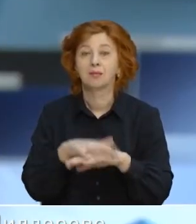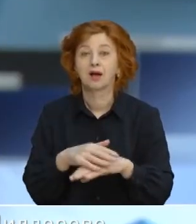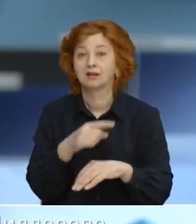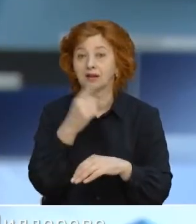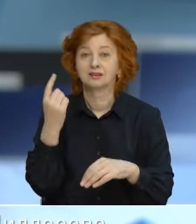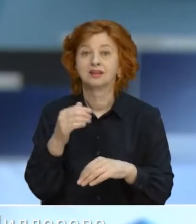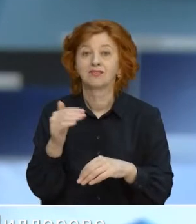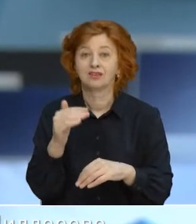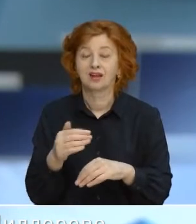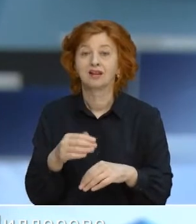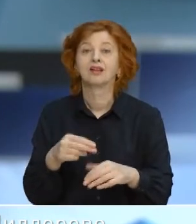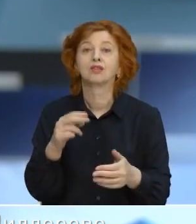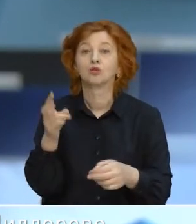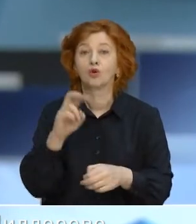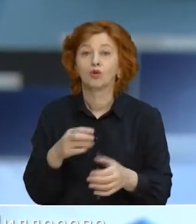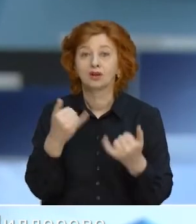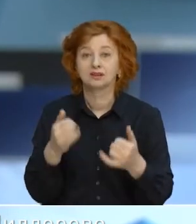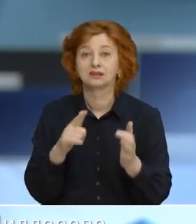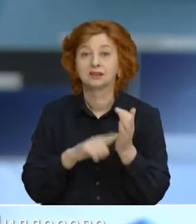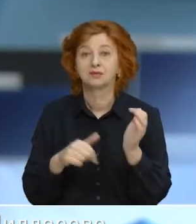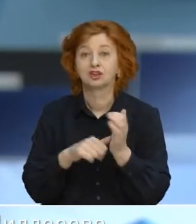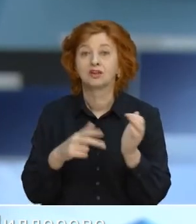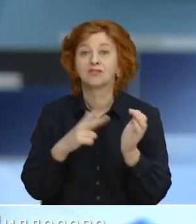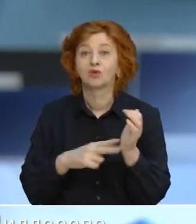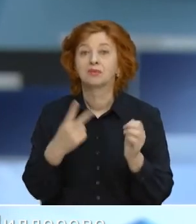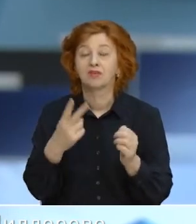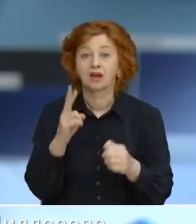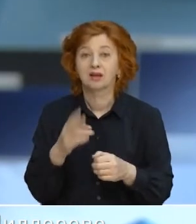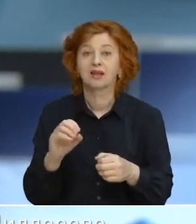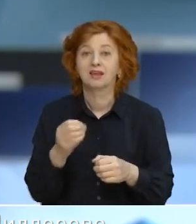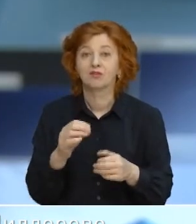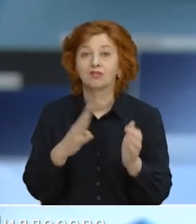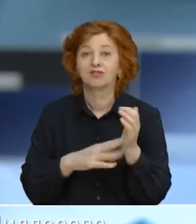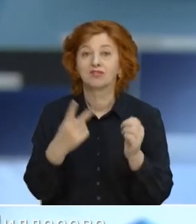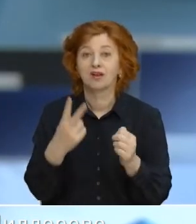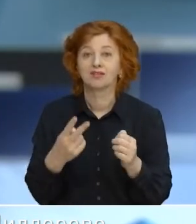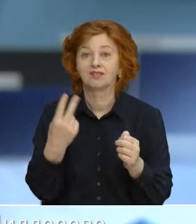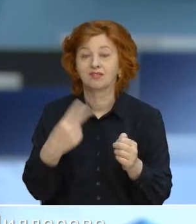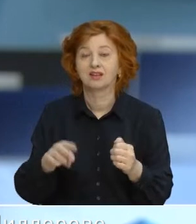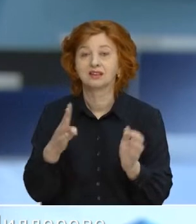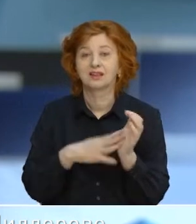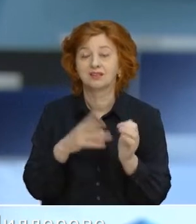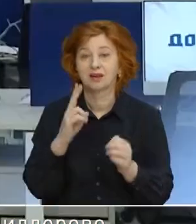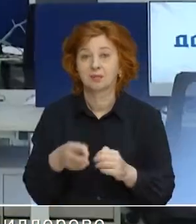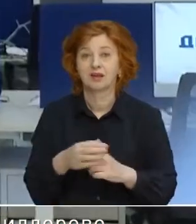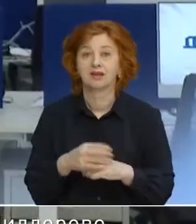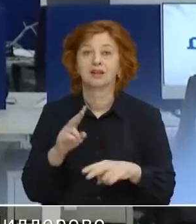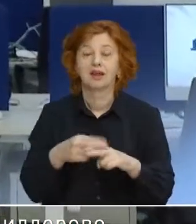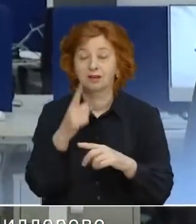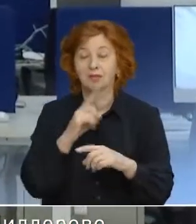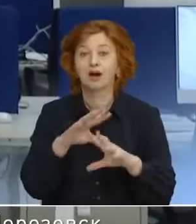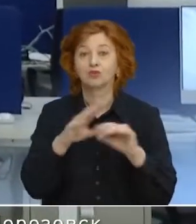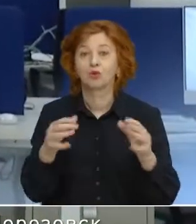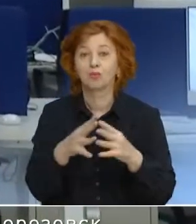Российской Федерации, курс доллара на сегодня 76 рублей 82 копейки, евро 92 рубля 29 копеек. На этом пока